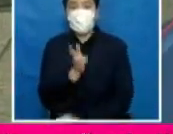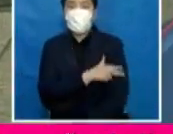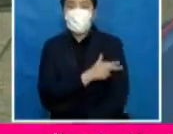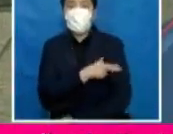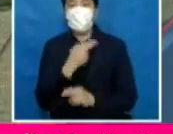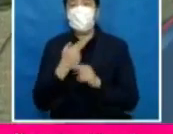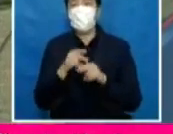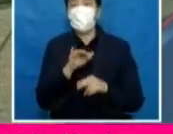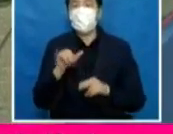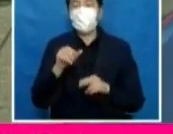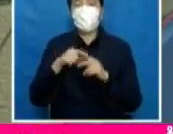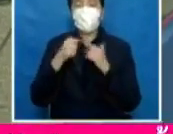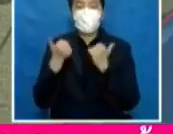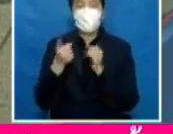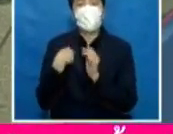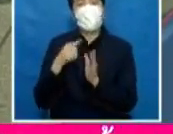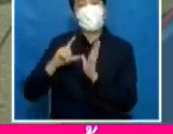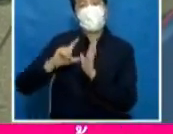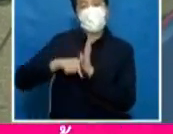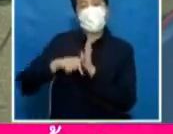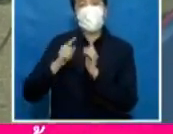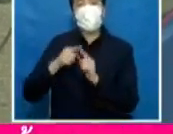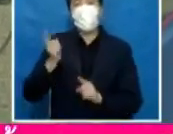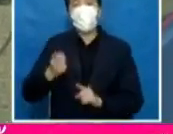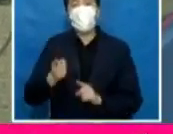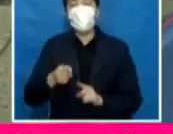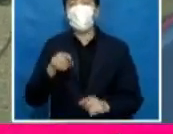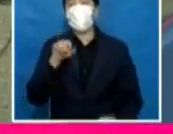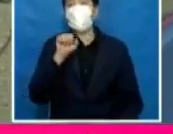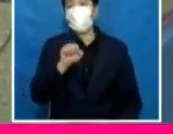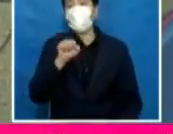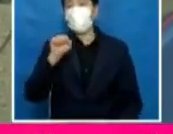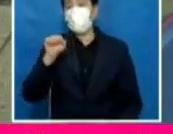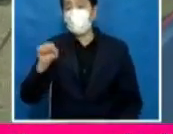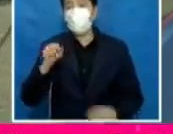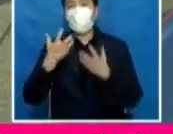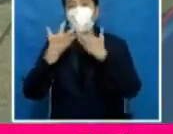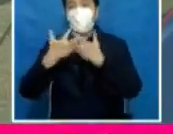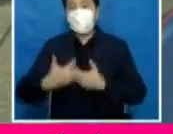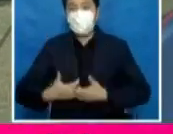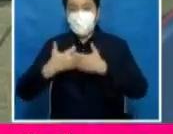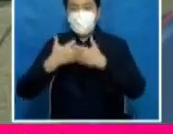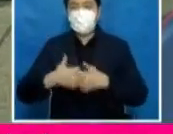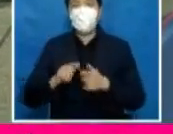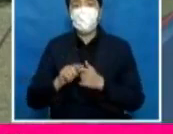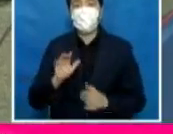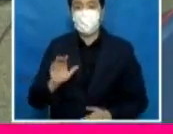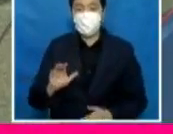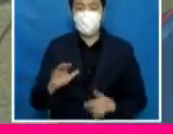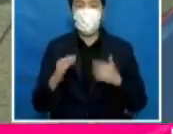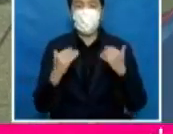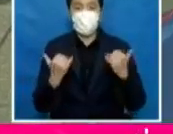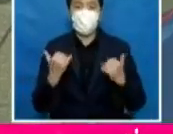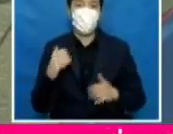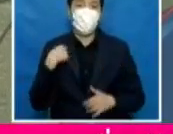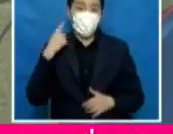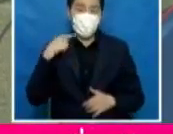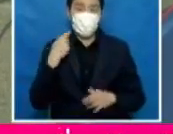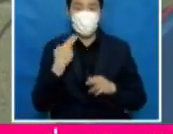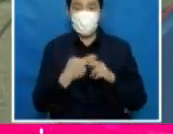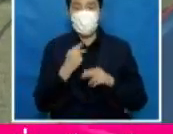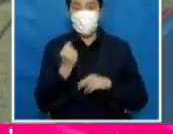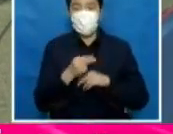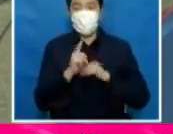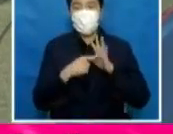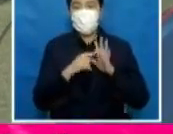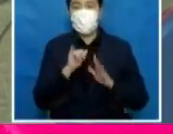ฐพลเลี้ยวไพโรจน์เลขานุการประจำคณะกรรมาธิการการอุตสาหกรรมสภาผู้แทนราษฎรและคุณธัญพรคร